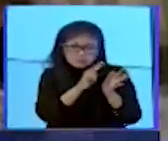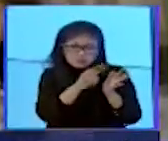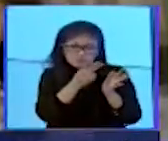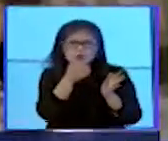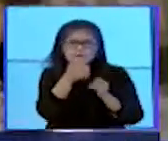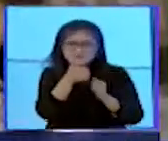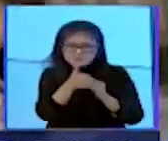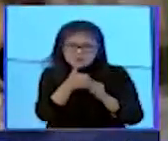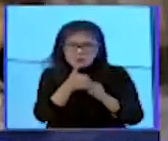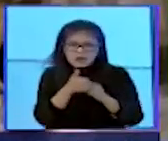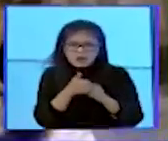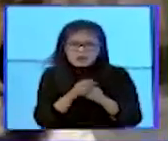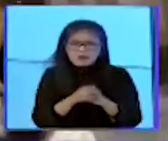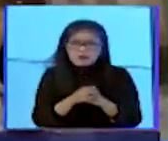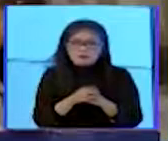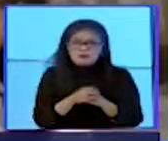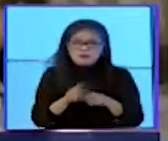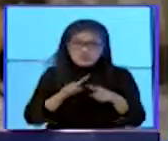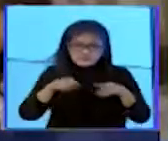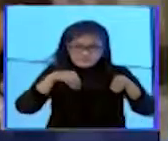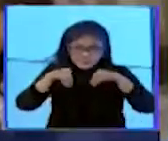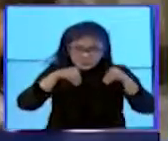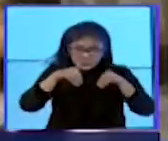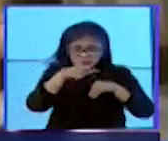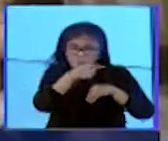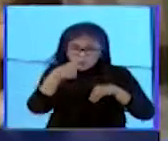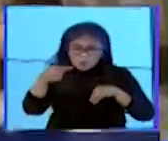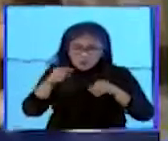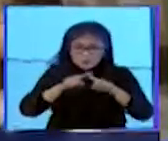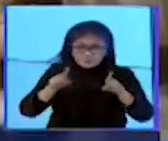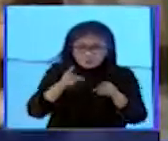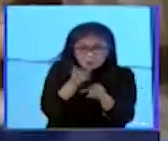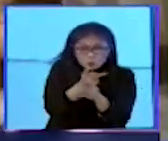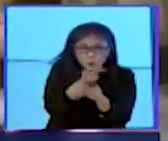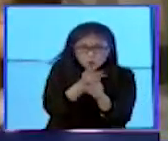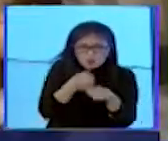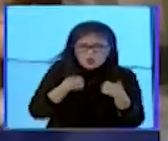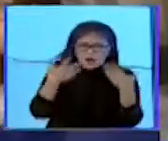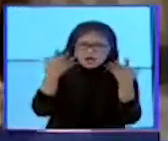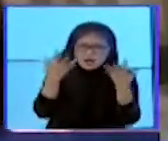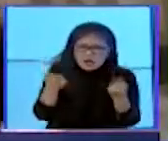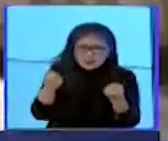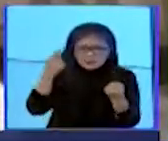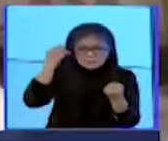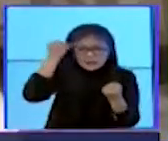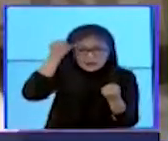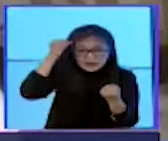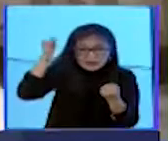jadi pada satu sisi materinya berkurang tapi pada sisi lain guru-guru diharapkan kreativitas